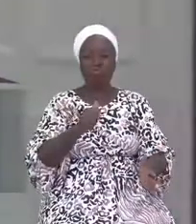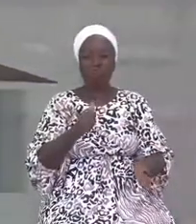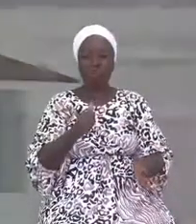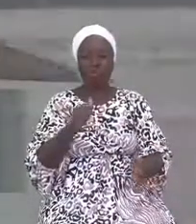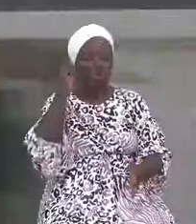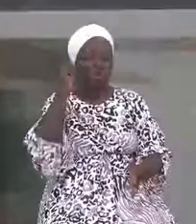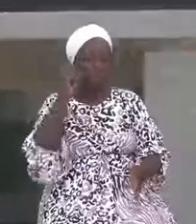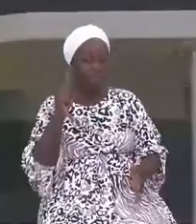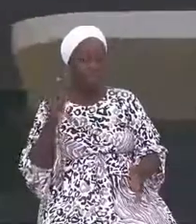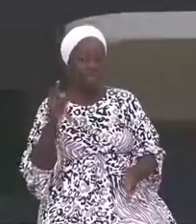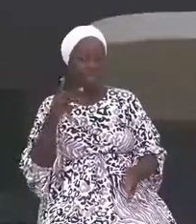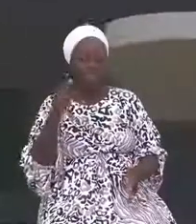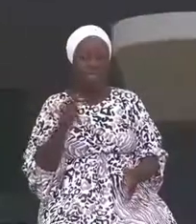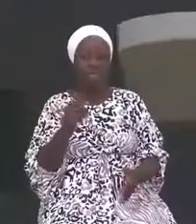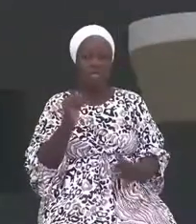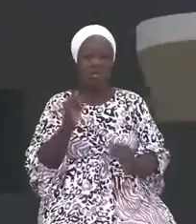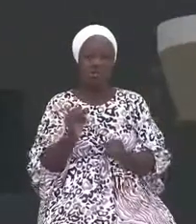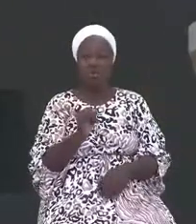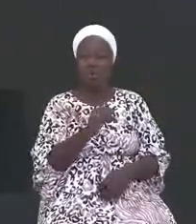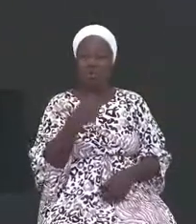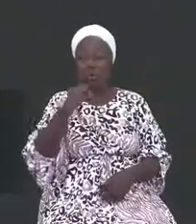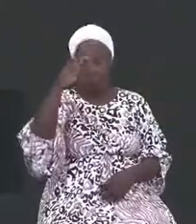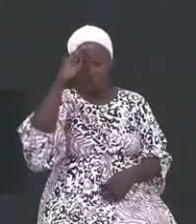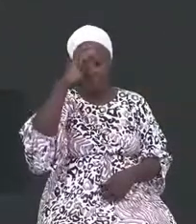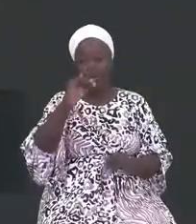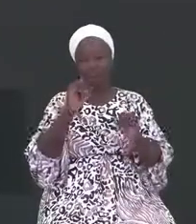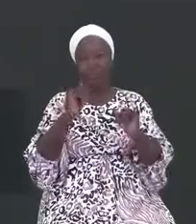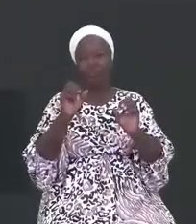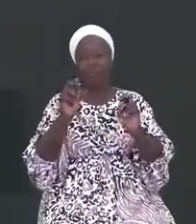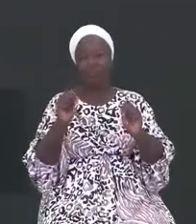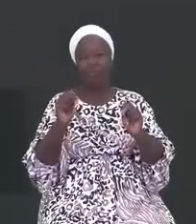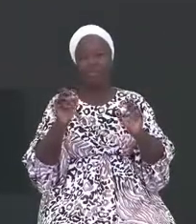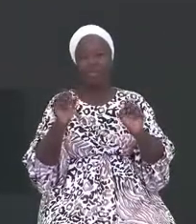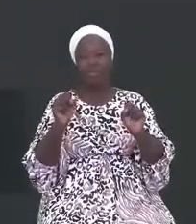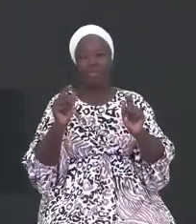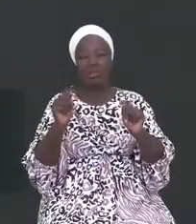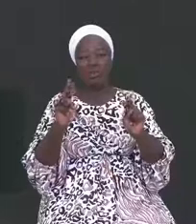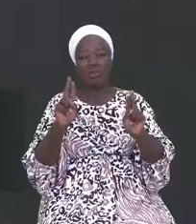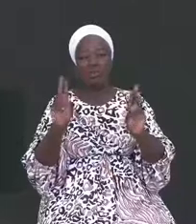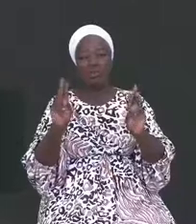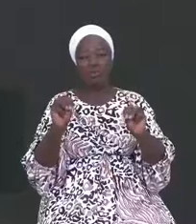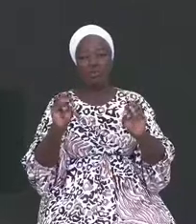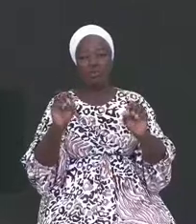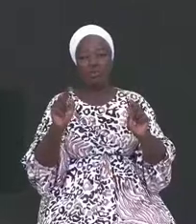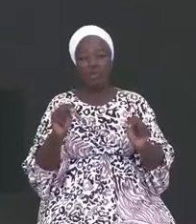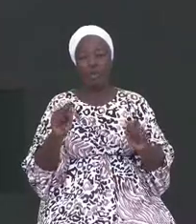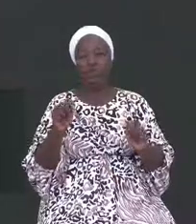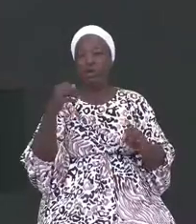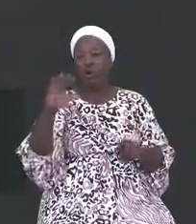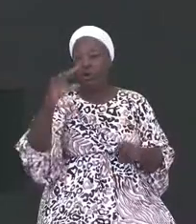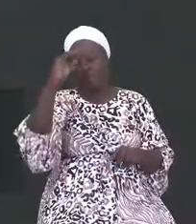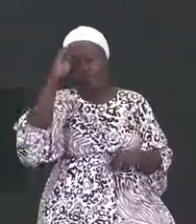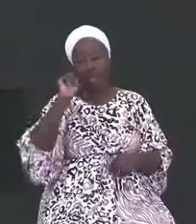incommensurables. Les instruments de l'homme peuvent mesurer beaucoup de choses. Nous mesurons l'état de notre